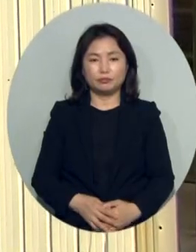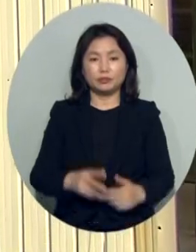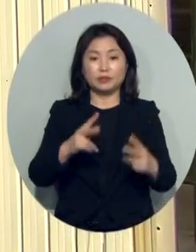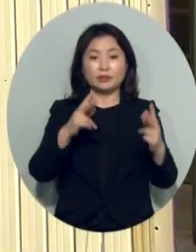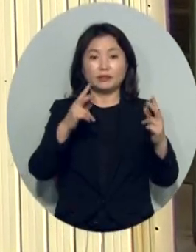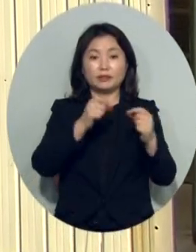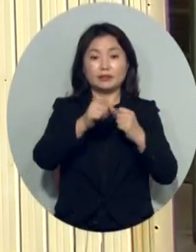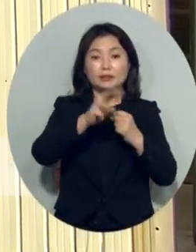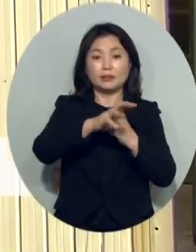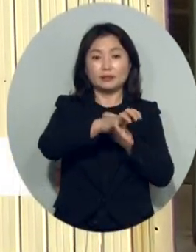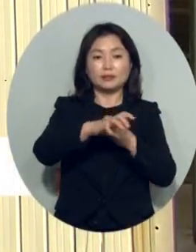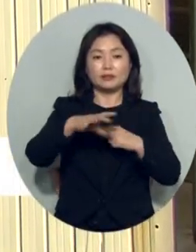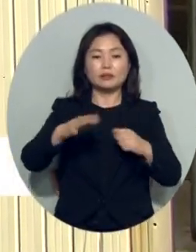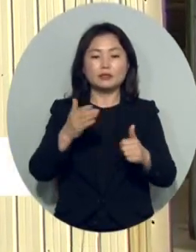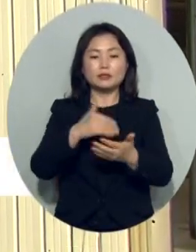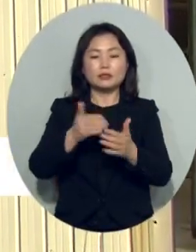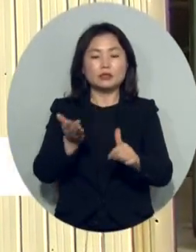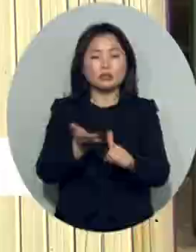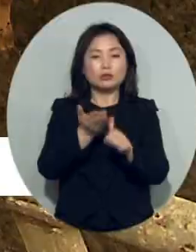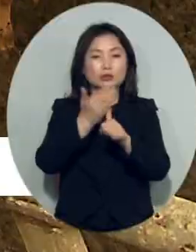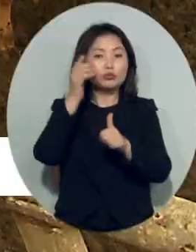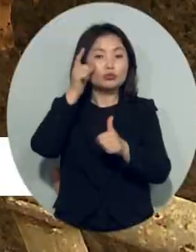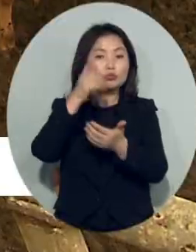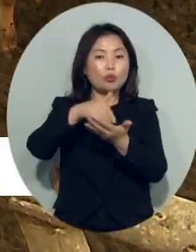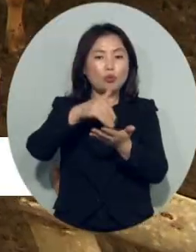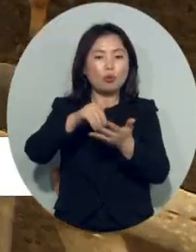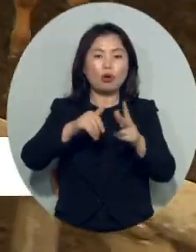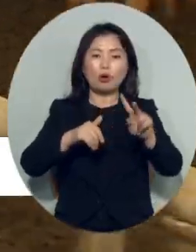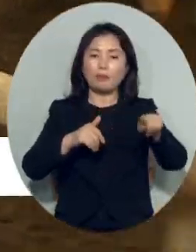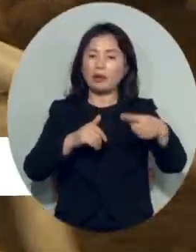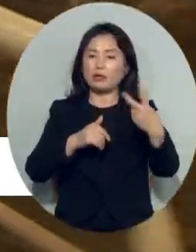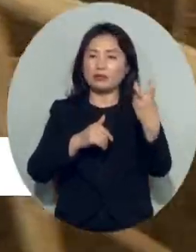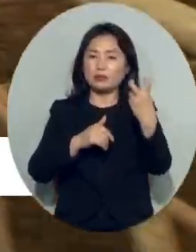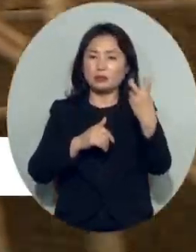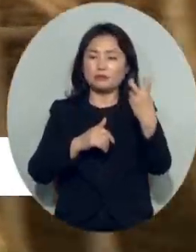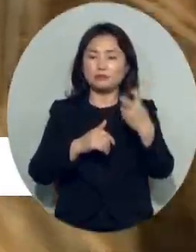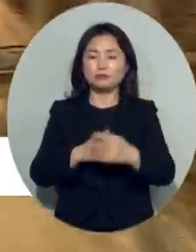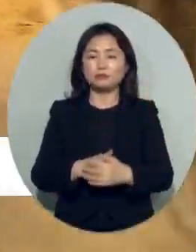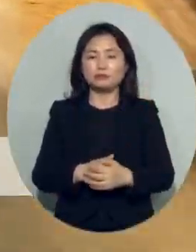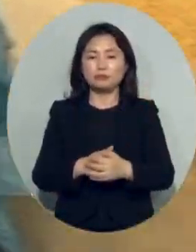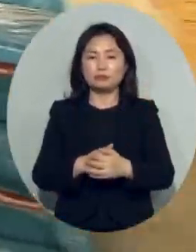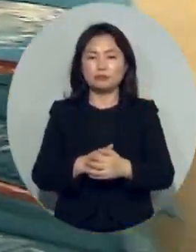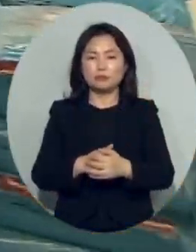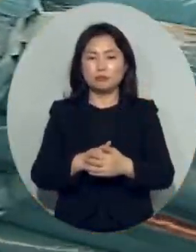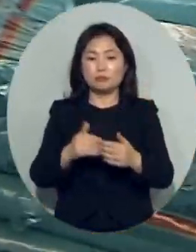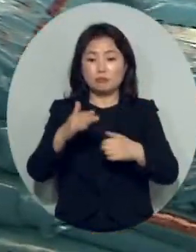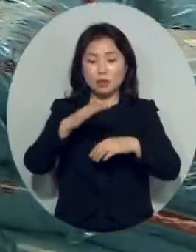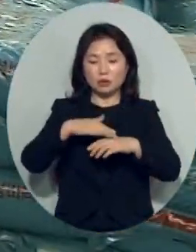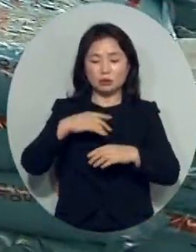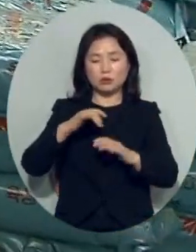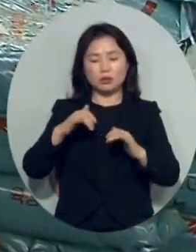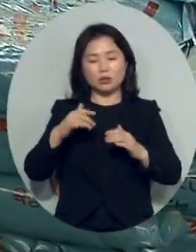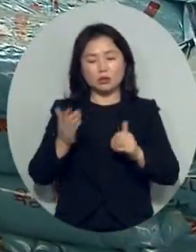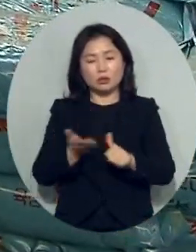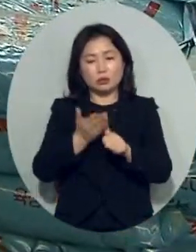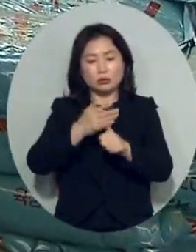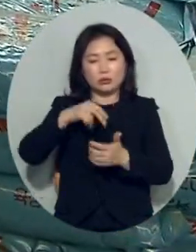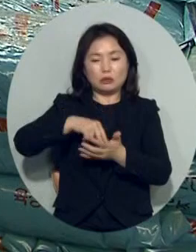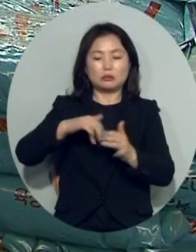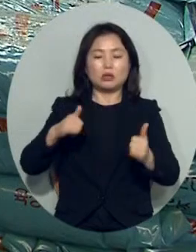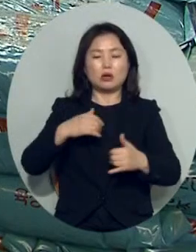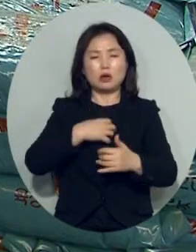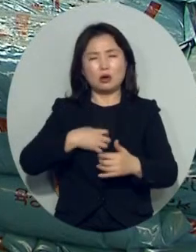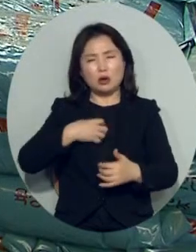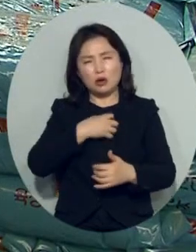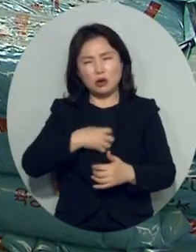영천의 이 농가에서 기르는 한우는 줄잡아 120여 마리. 하지만 축산 농민의 속은 하루하루